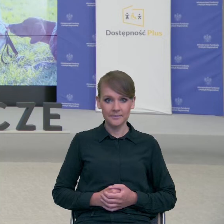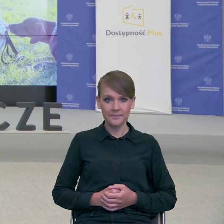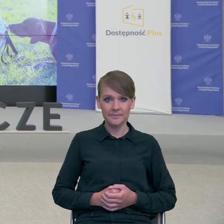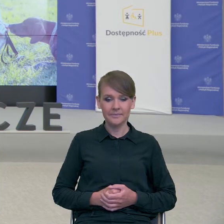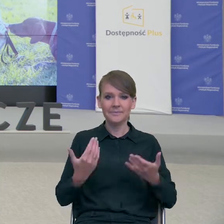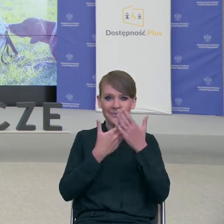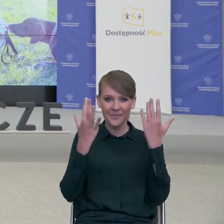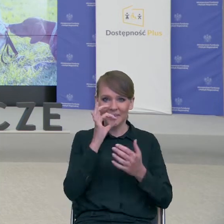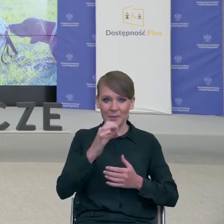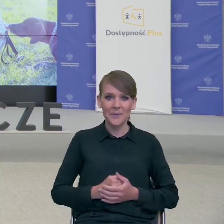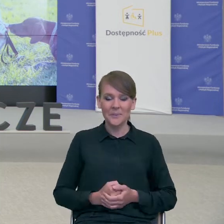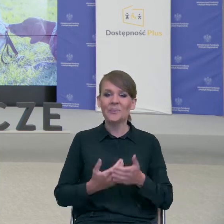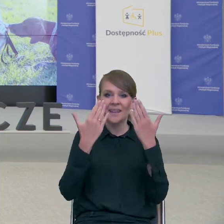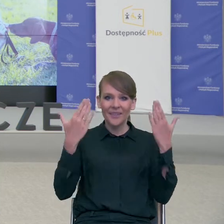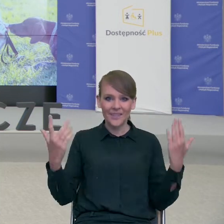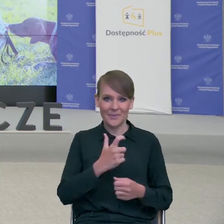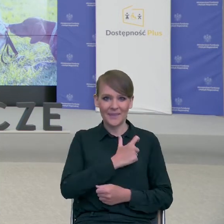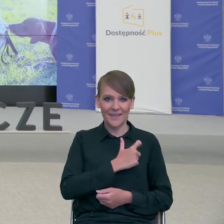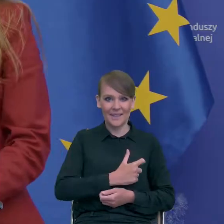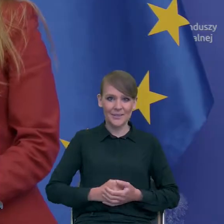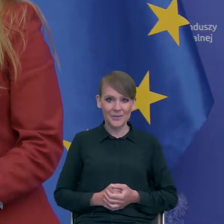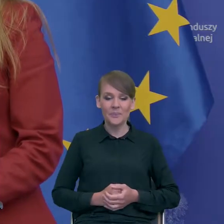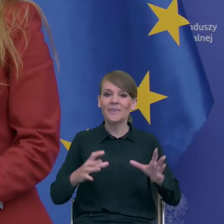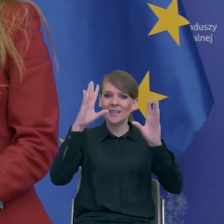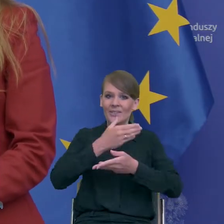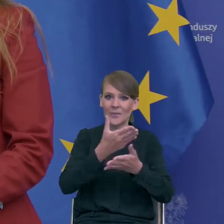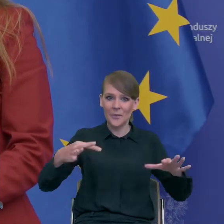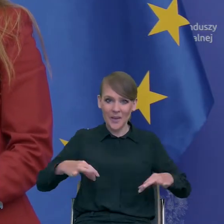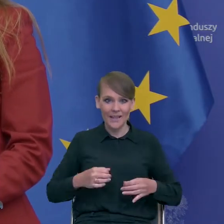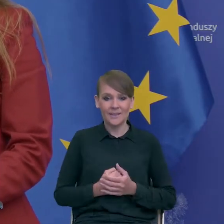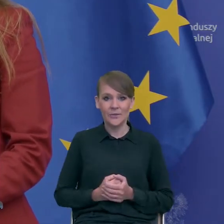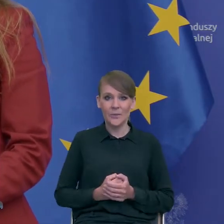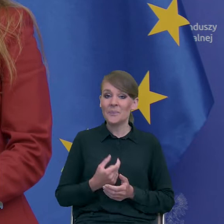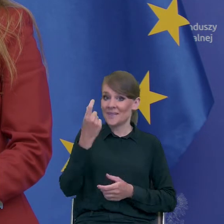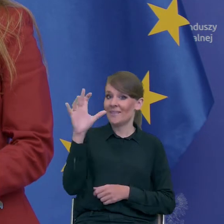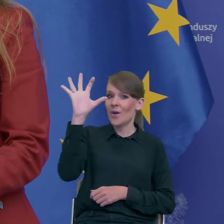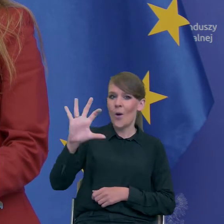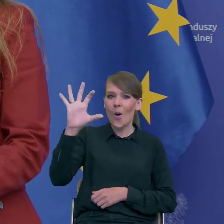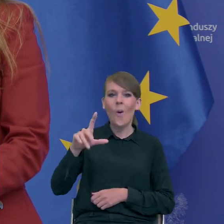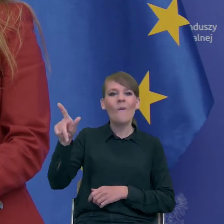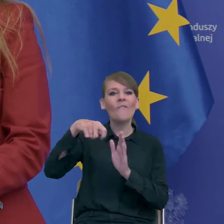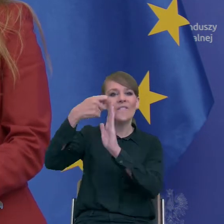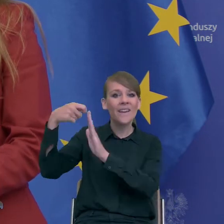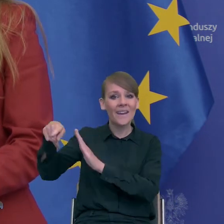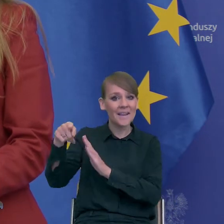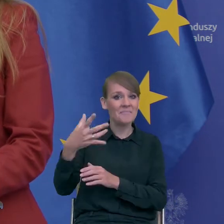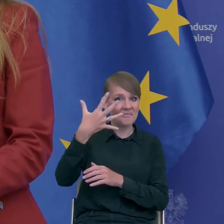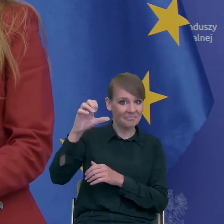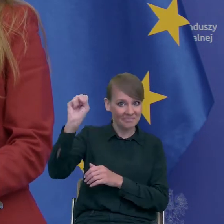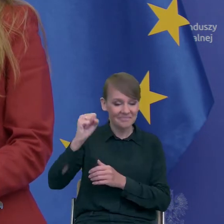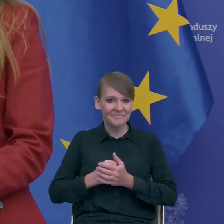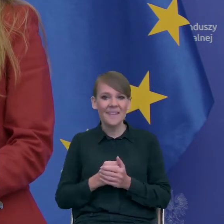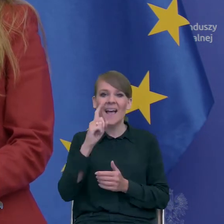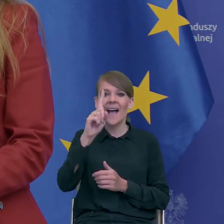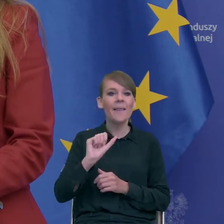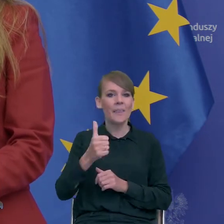Dzień dobry. Witam bardzo serdecznie. Szanowni państwo, zanim obejrzymy zwycięskie filmy, kilka słów